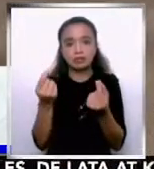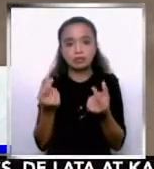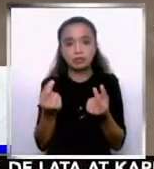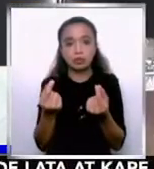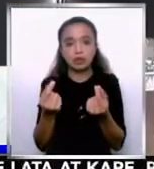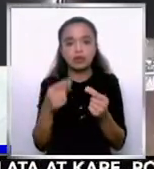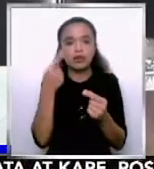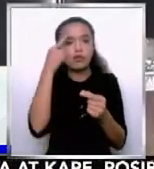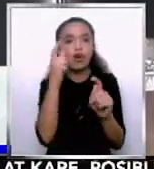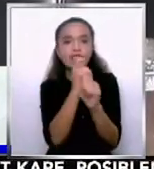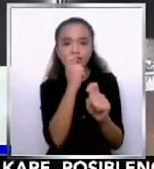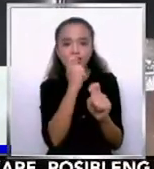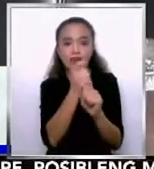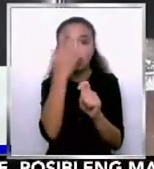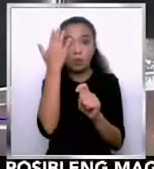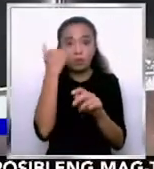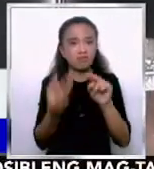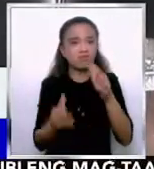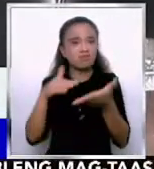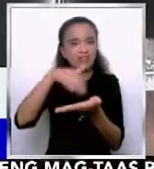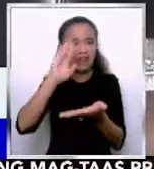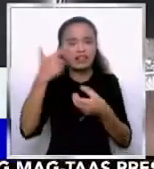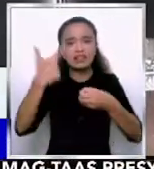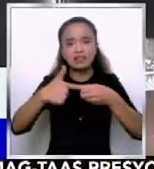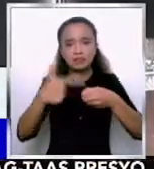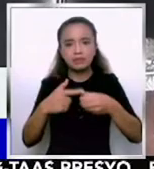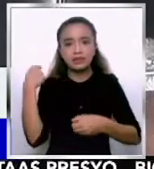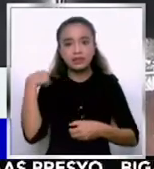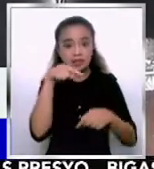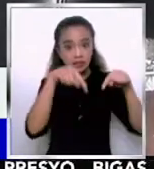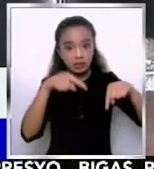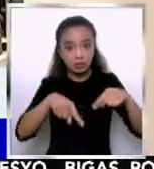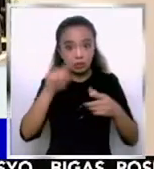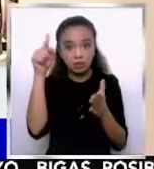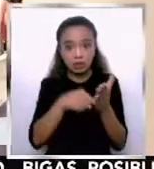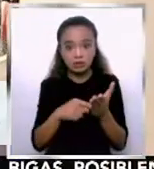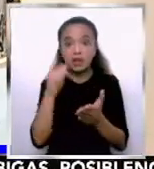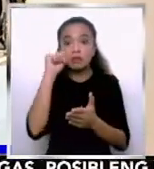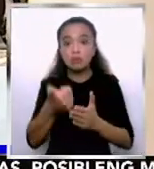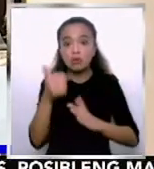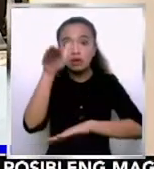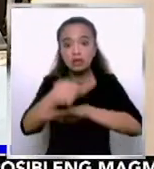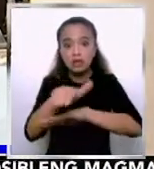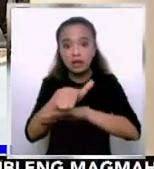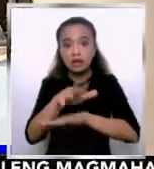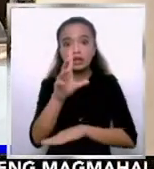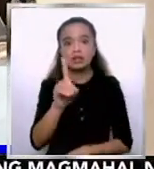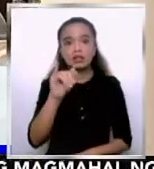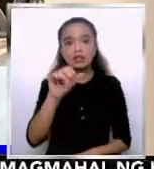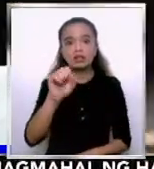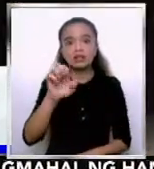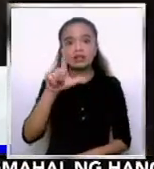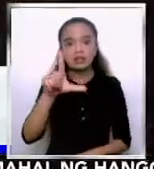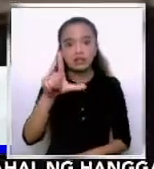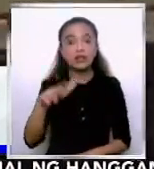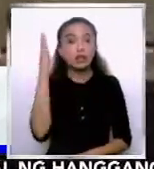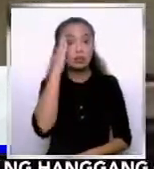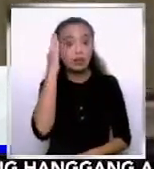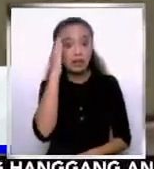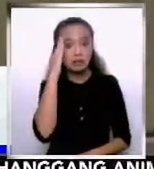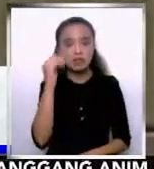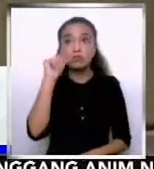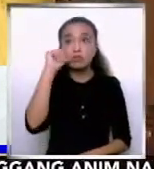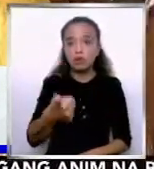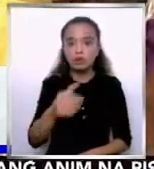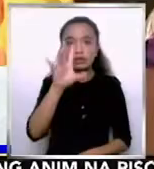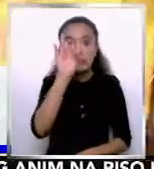ng krudo. Nag-krudo kami dito 1,000. Bukas ng hapon, mag-diesel na naman. Kaya nang malamang bukas, halos 7 piso kada